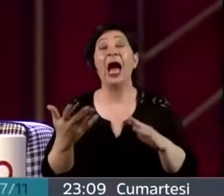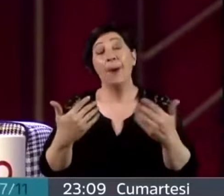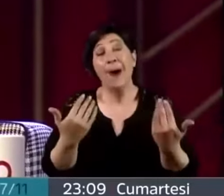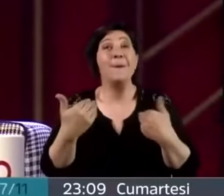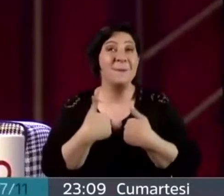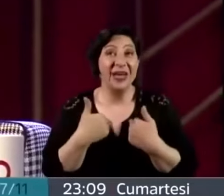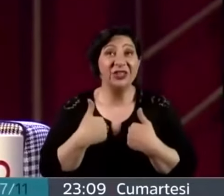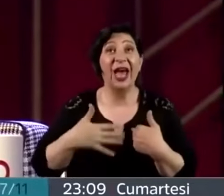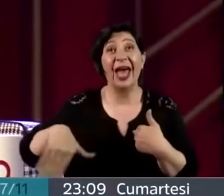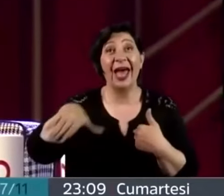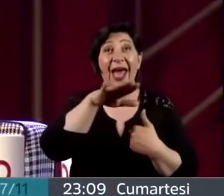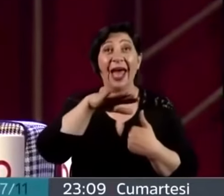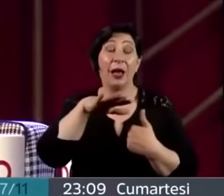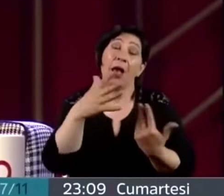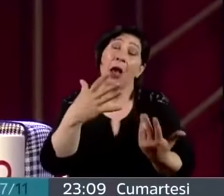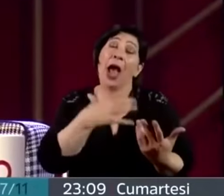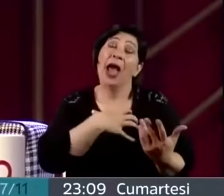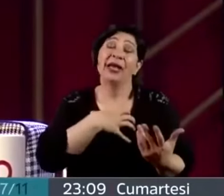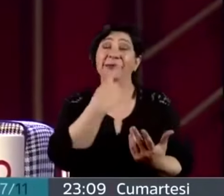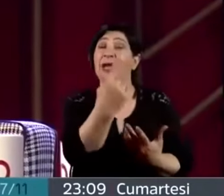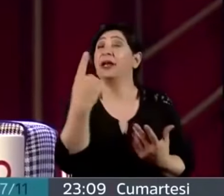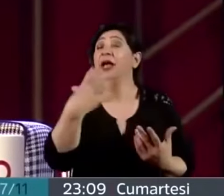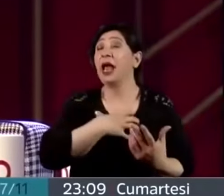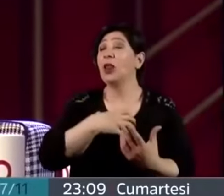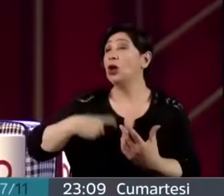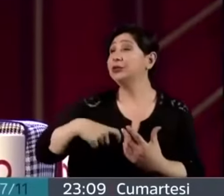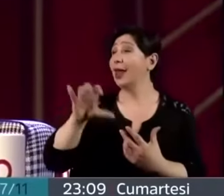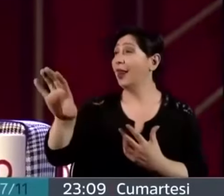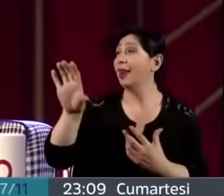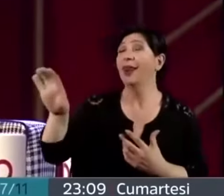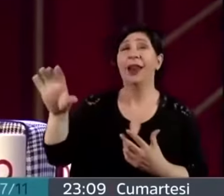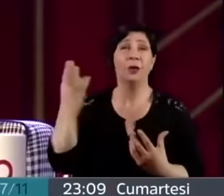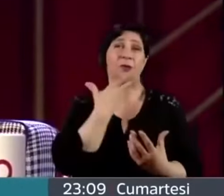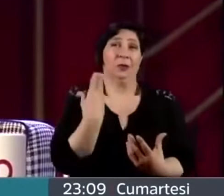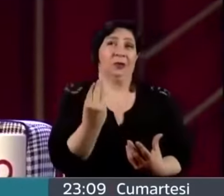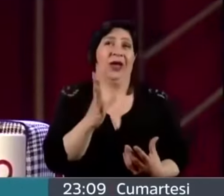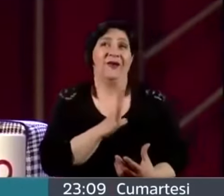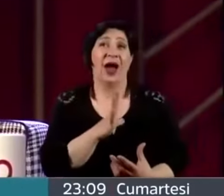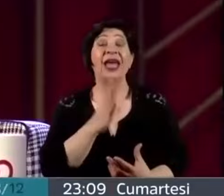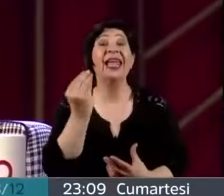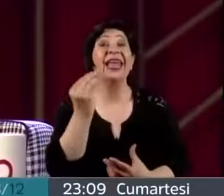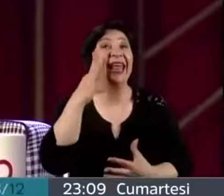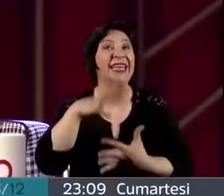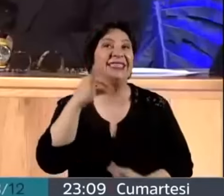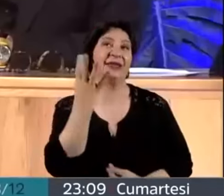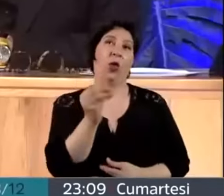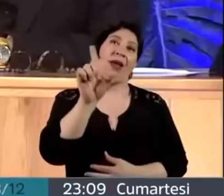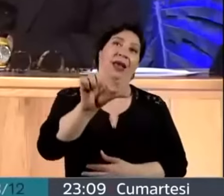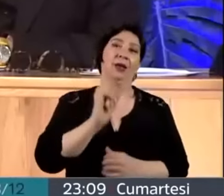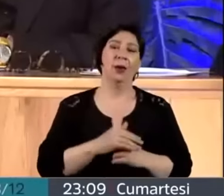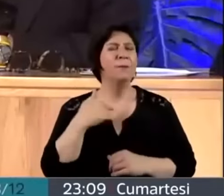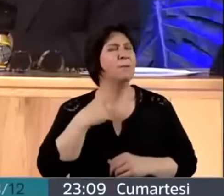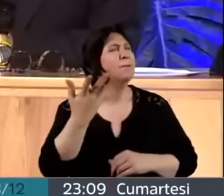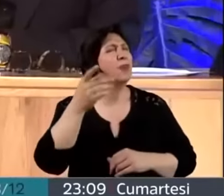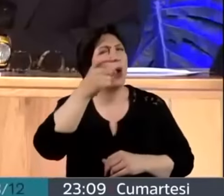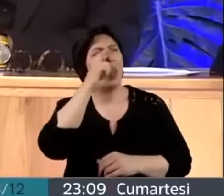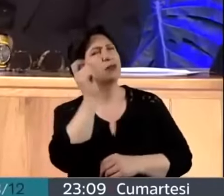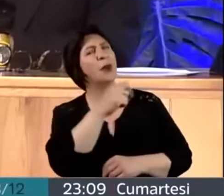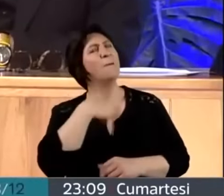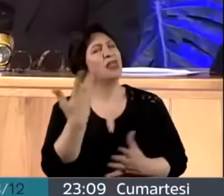de insanlar, herkes kendin güzelliği var. Herkes bir şekilde de güzel bence. En önemli iyi insan olmak. Ben ne hatırlıyorum sizle ilgili biliyor